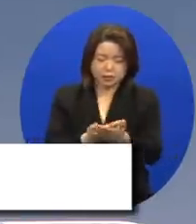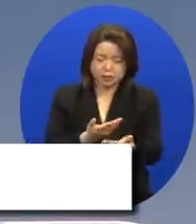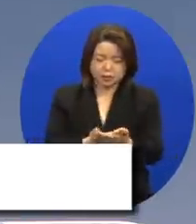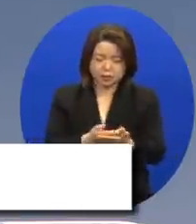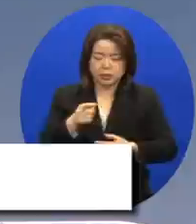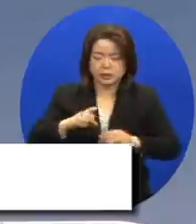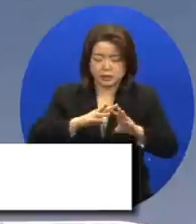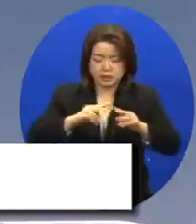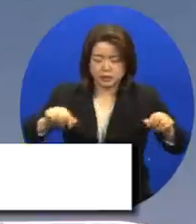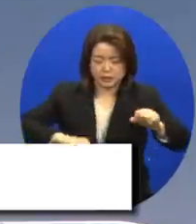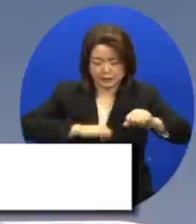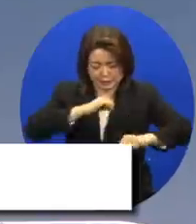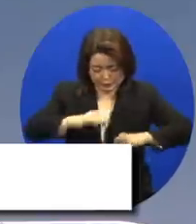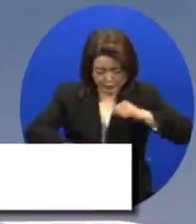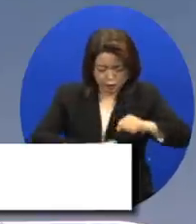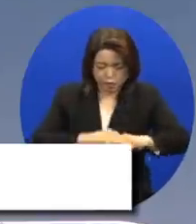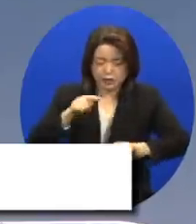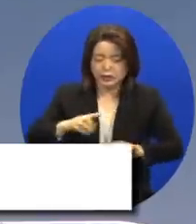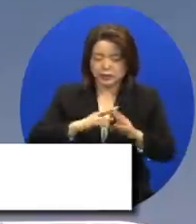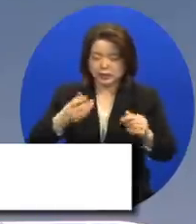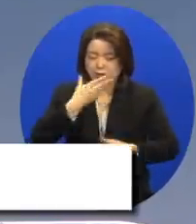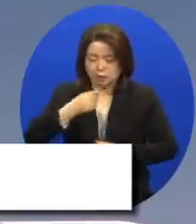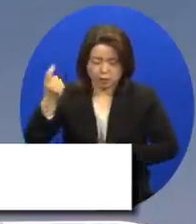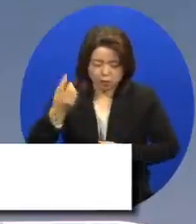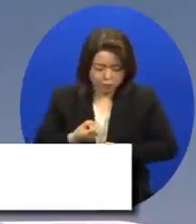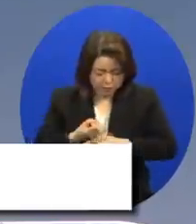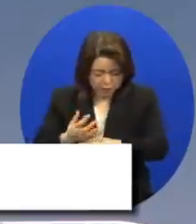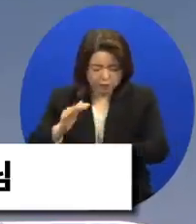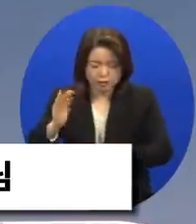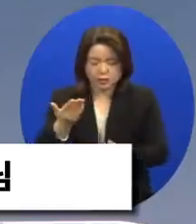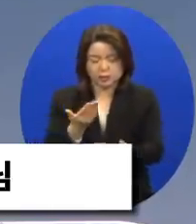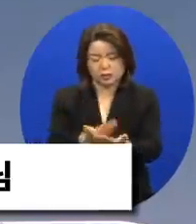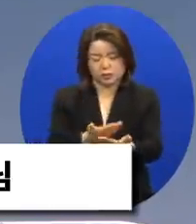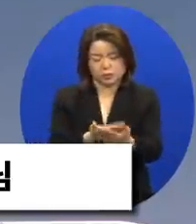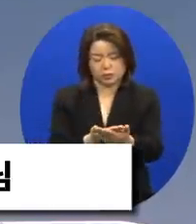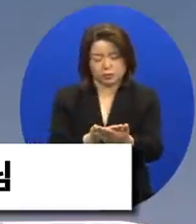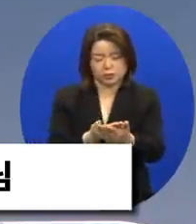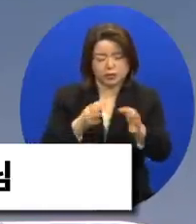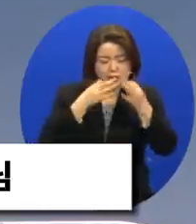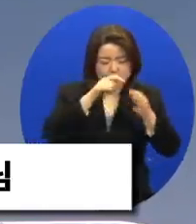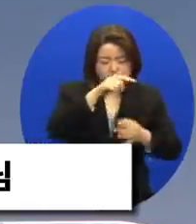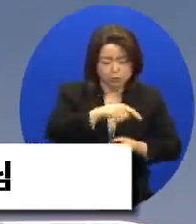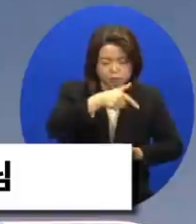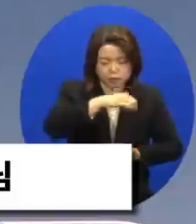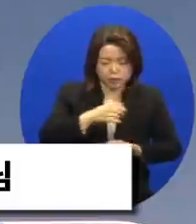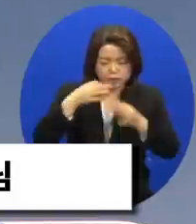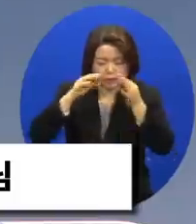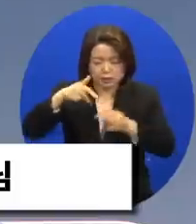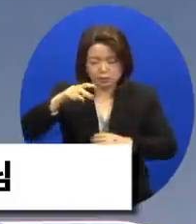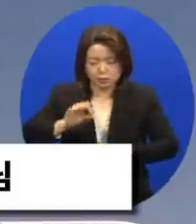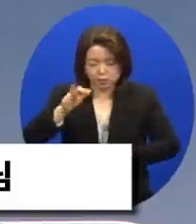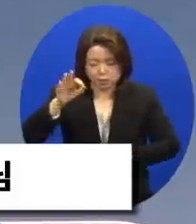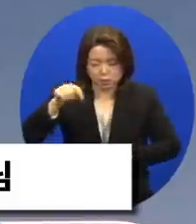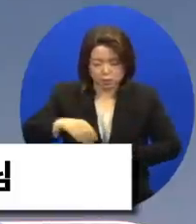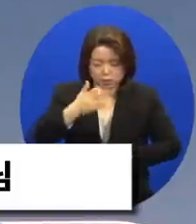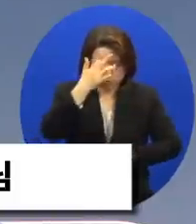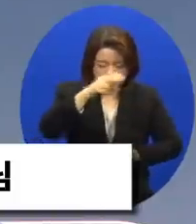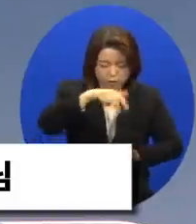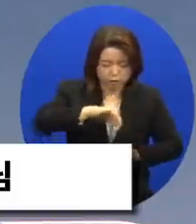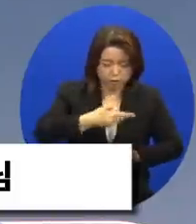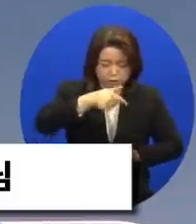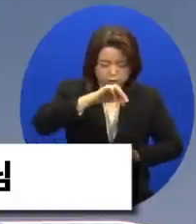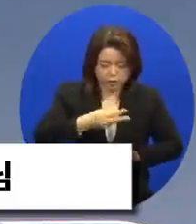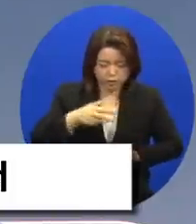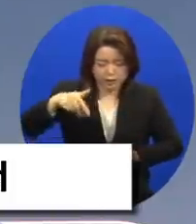그 땅에도 자유가 그 땅에도 복음이 전해지게 하소서 겸 굵게 목사 킴 정 목사 최중경 선교사 장문석